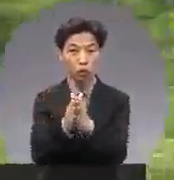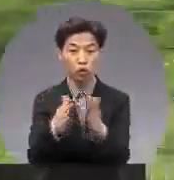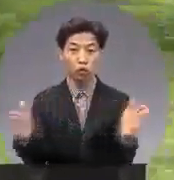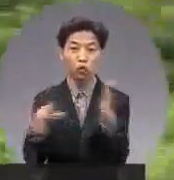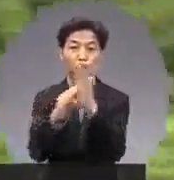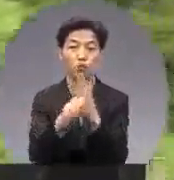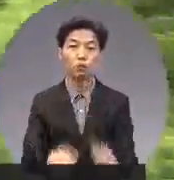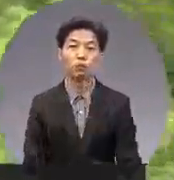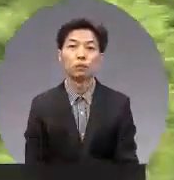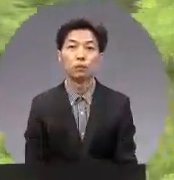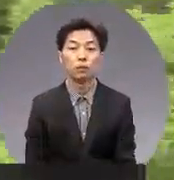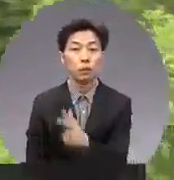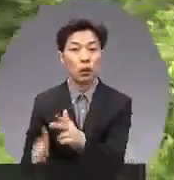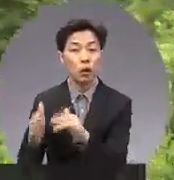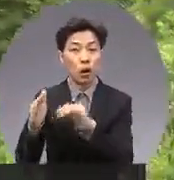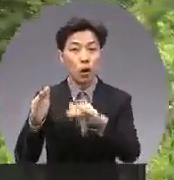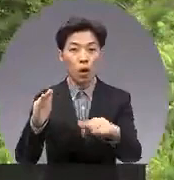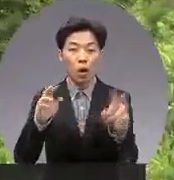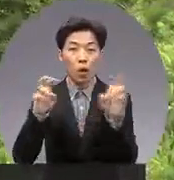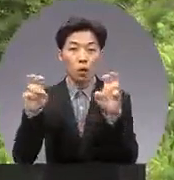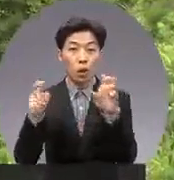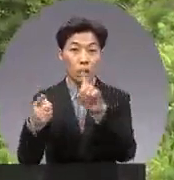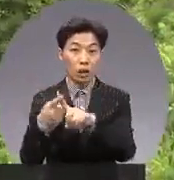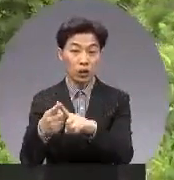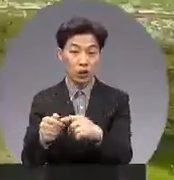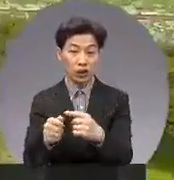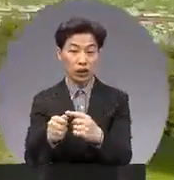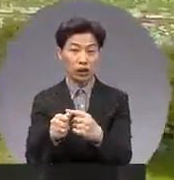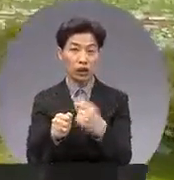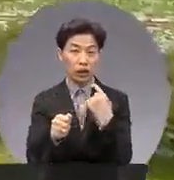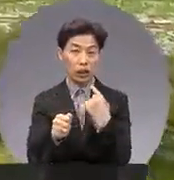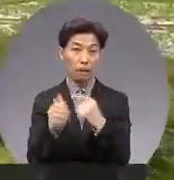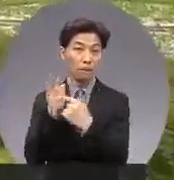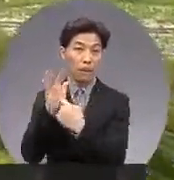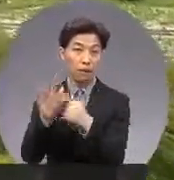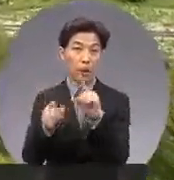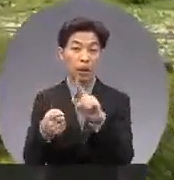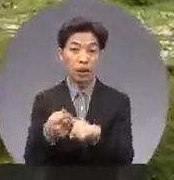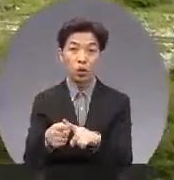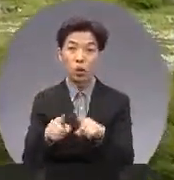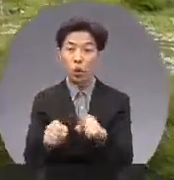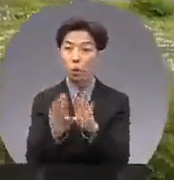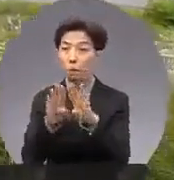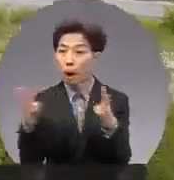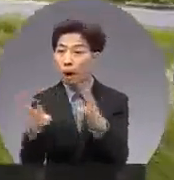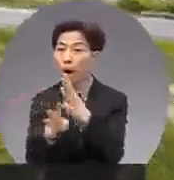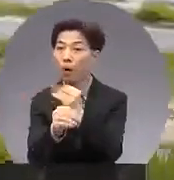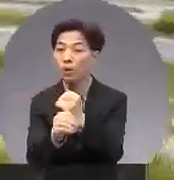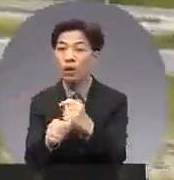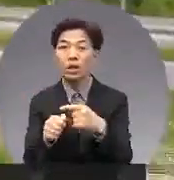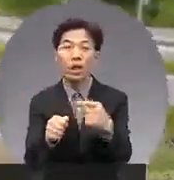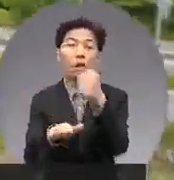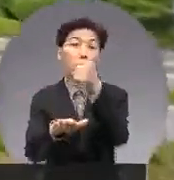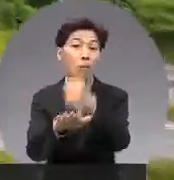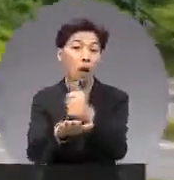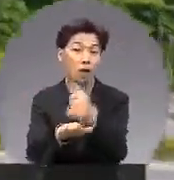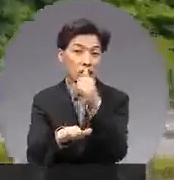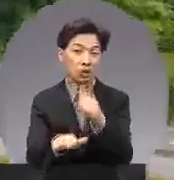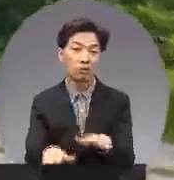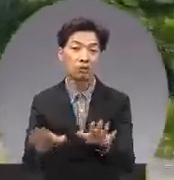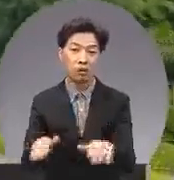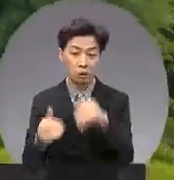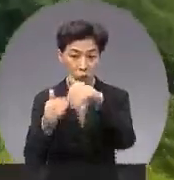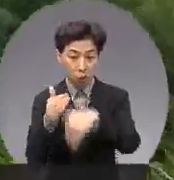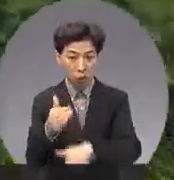철도 건설에 맡은 국가 철도 공단이 지난해까지 밝힌 이 구간의 개통 시점은 내년 말 하지만 지난 5월 현재